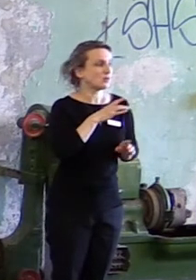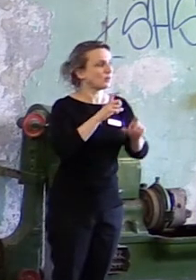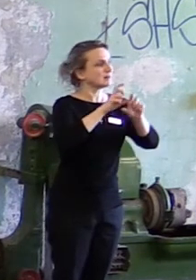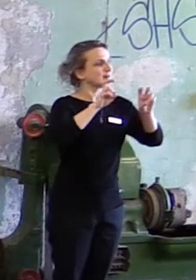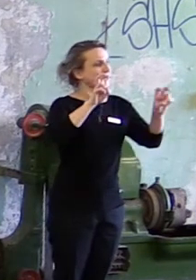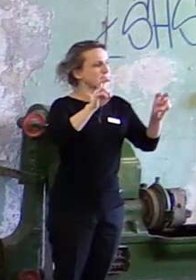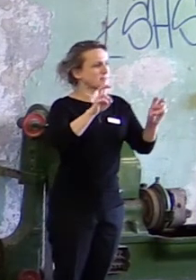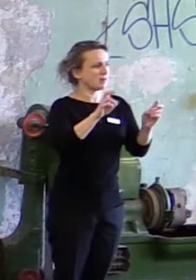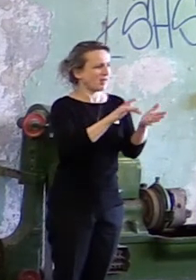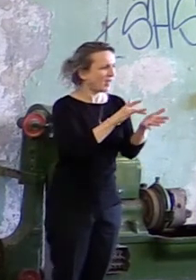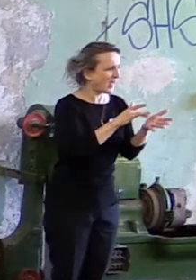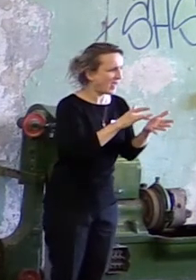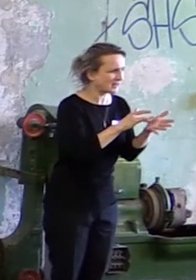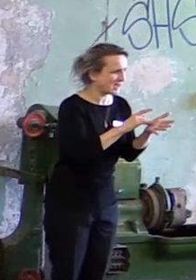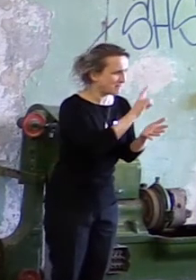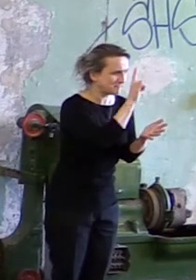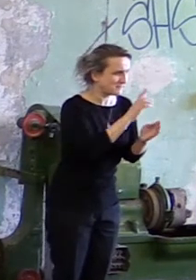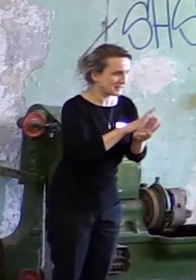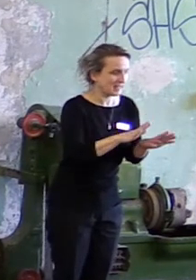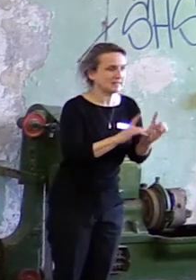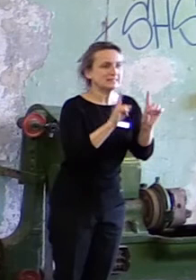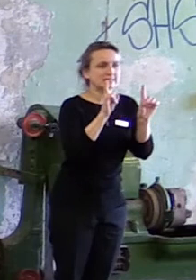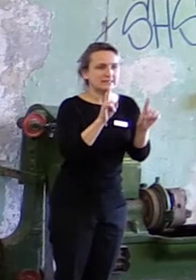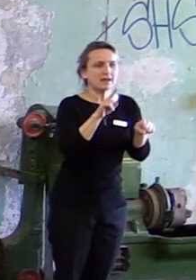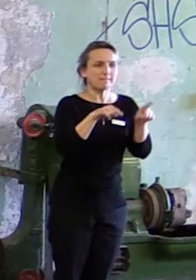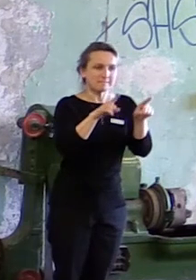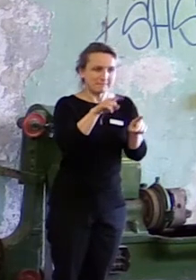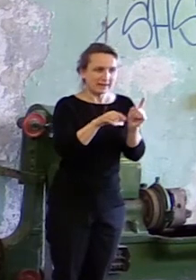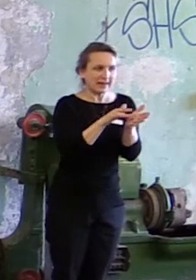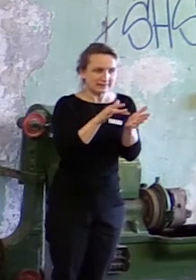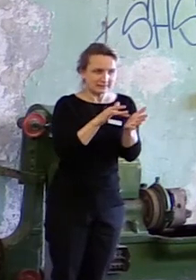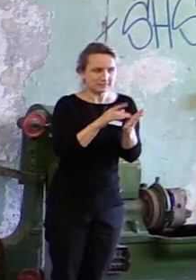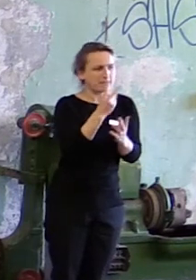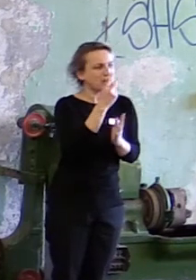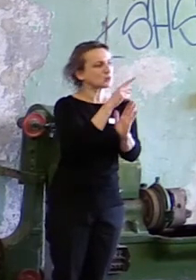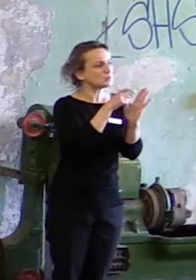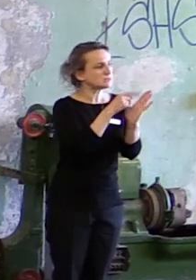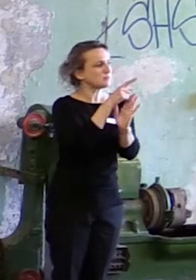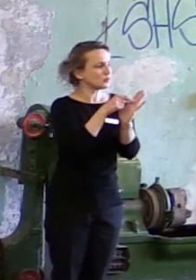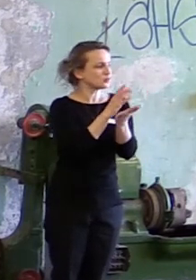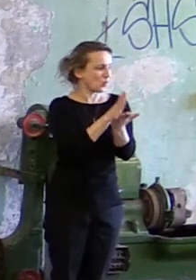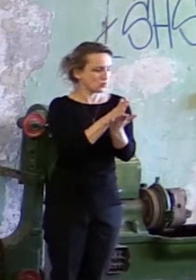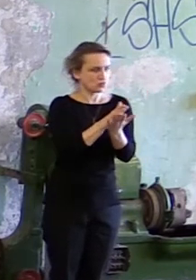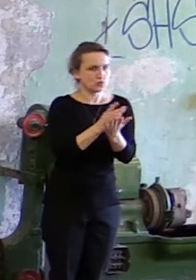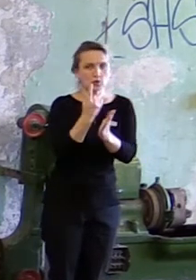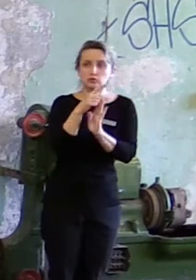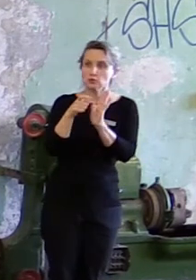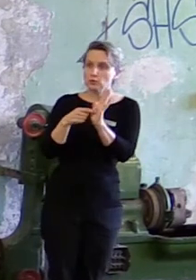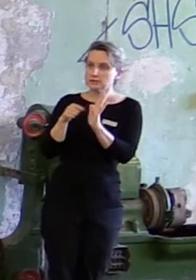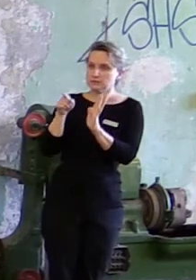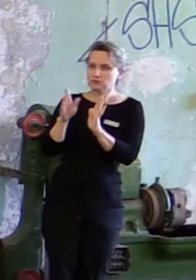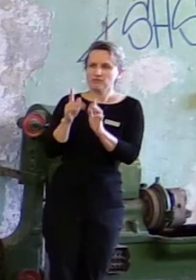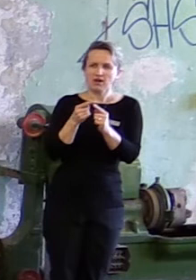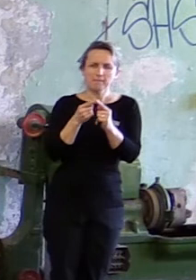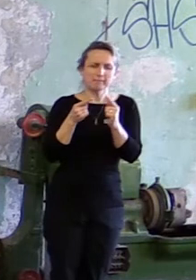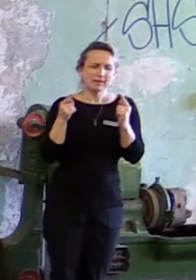et ärge näppigi telefone, eks siis siiski mõned seda tegid ja paar küsimust on ka. Üks küsimus on see, millest võib tõenäoliselt rääkida väga